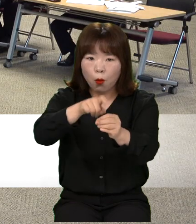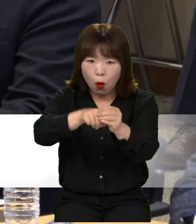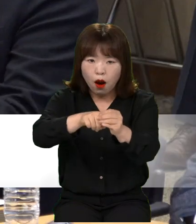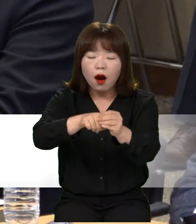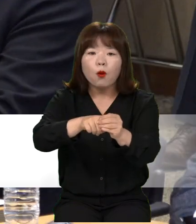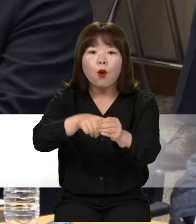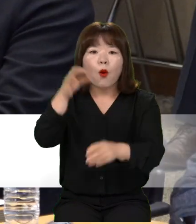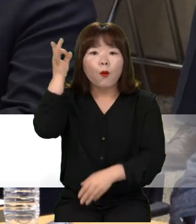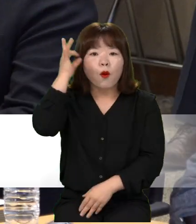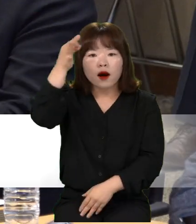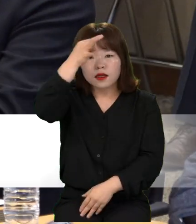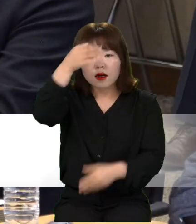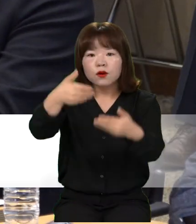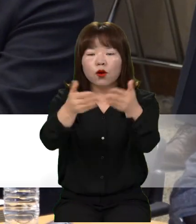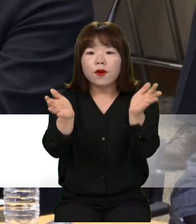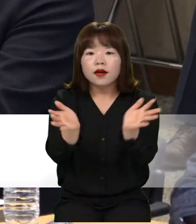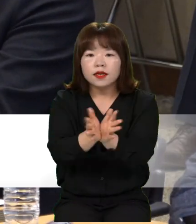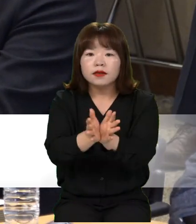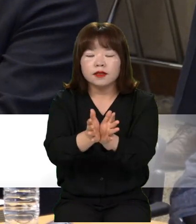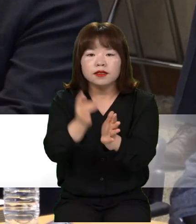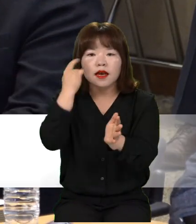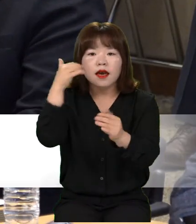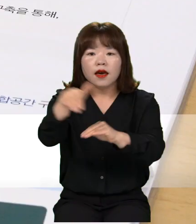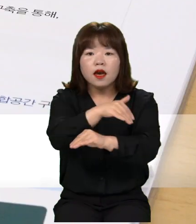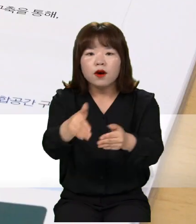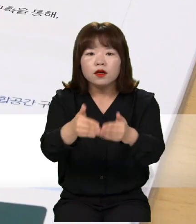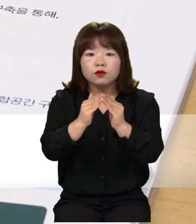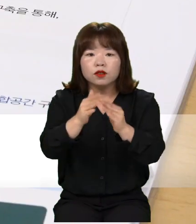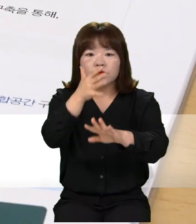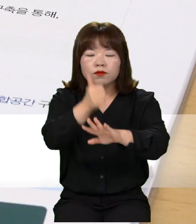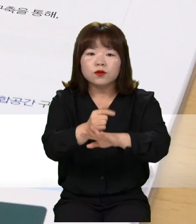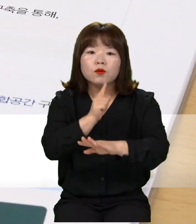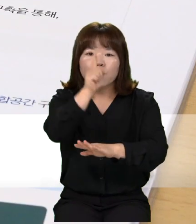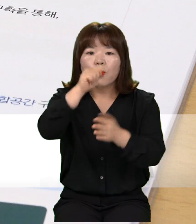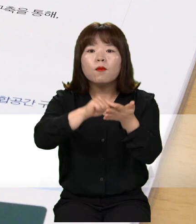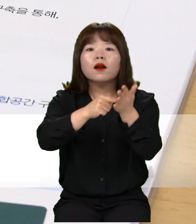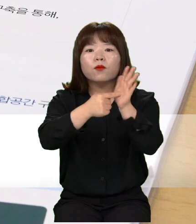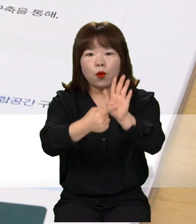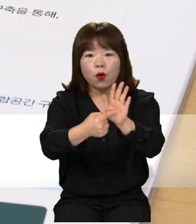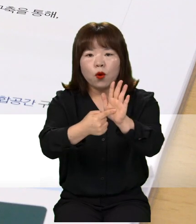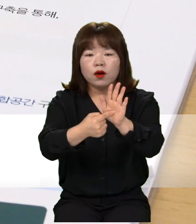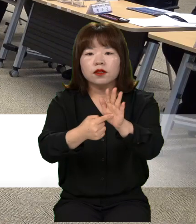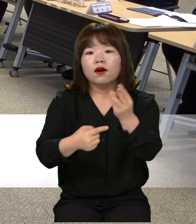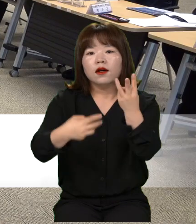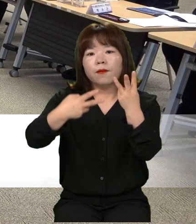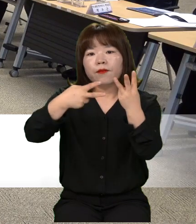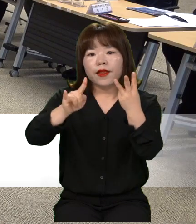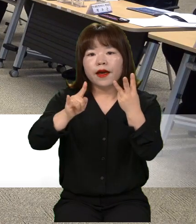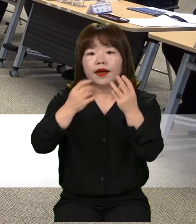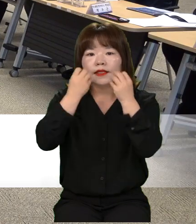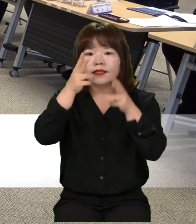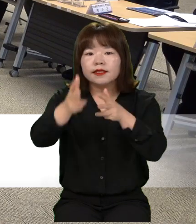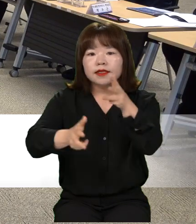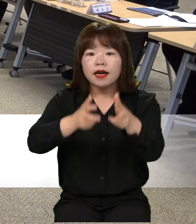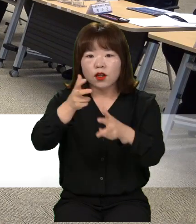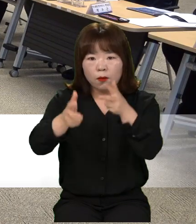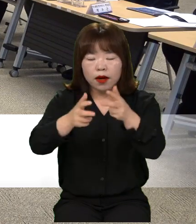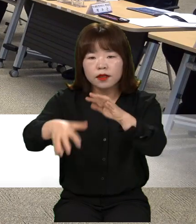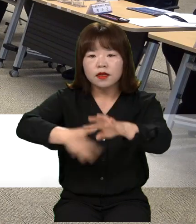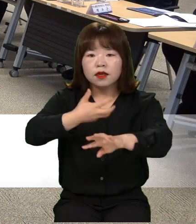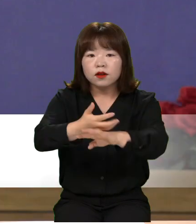공동참여한 포항 테크노밸리 마스터플랜 수립 용역 최종 보고회로 참석자들은 3대